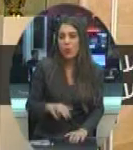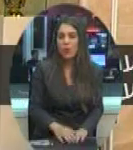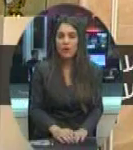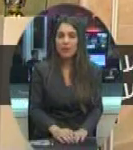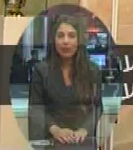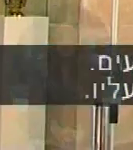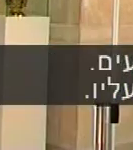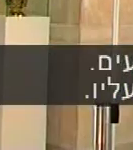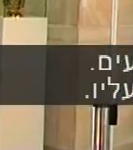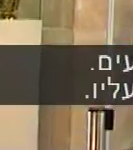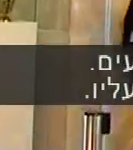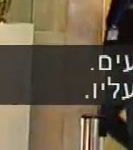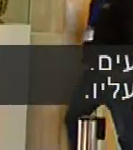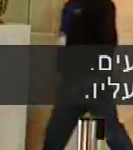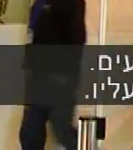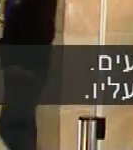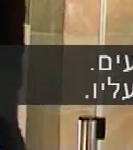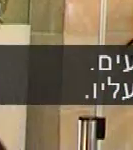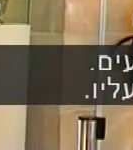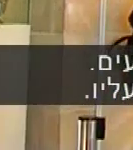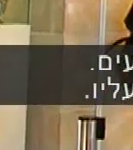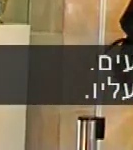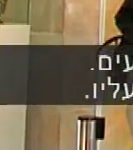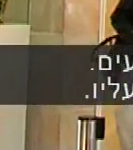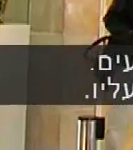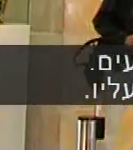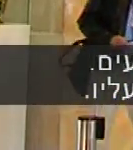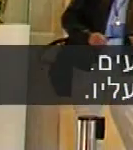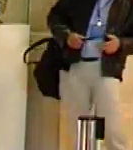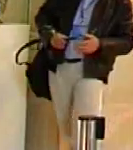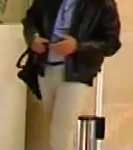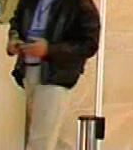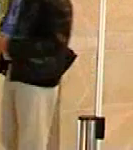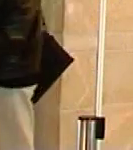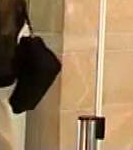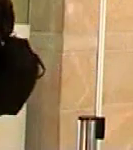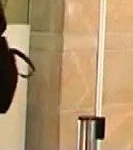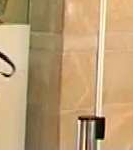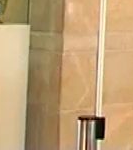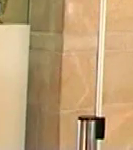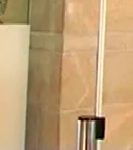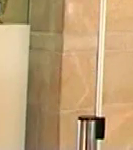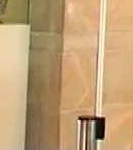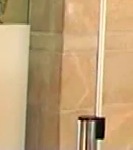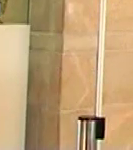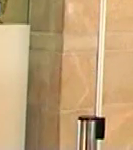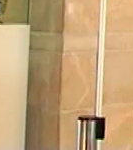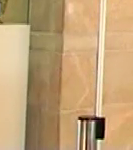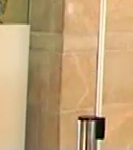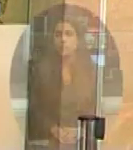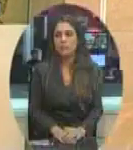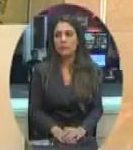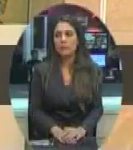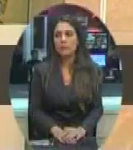שאתם יודעים, ואיך שאני זוכרת, אבא אמר לא לדרוך על זה. נכון, אנחנו לא דורכים עליו, והוא תלוי על